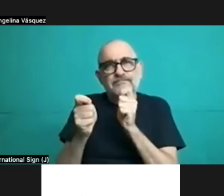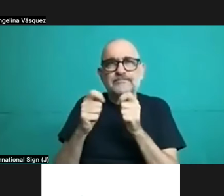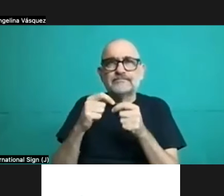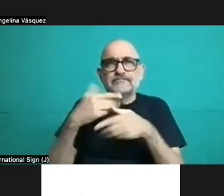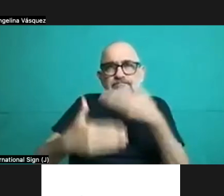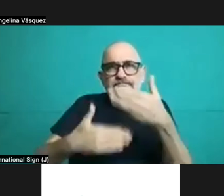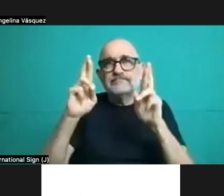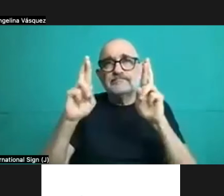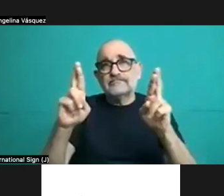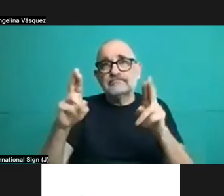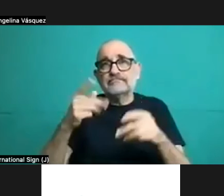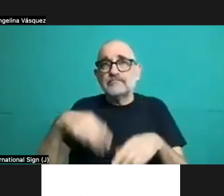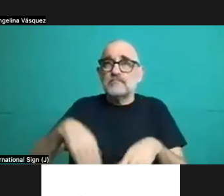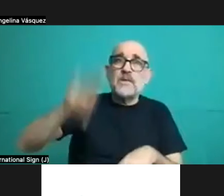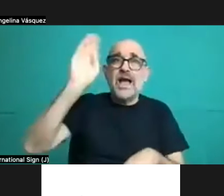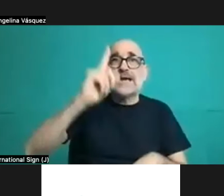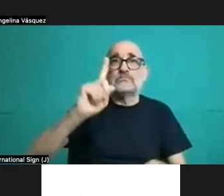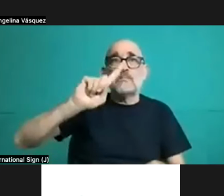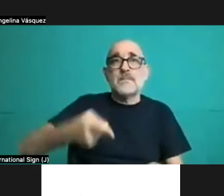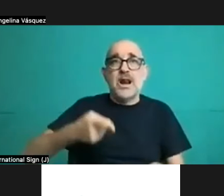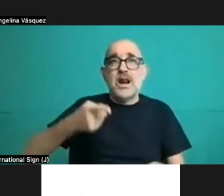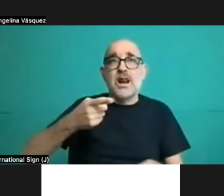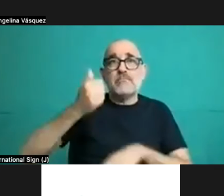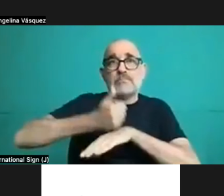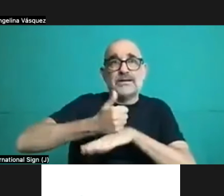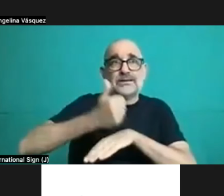près de 1000 participants.